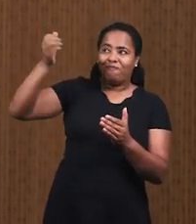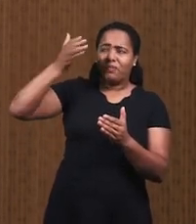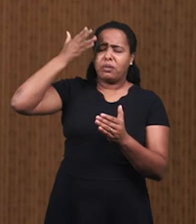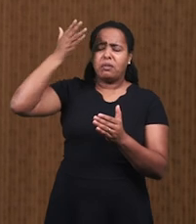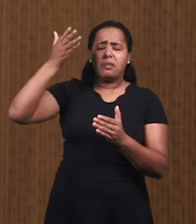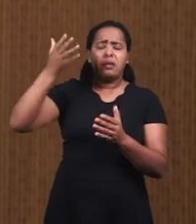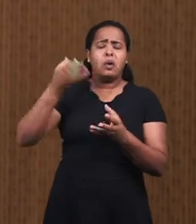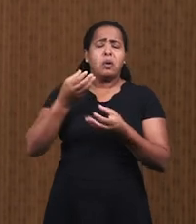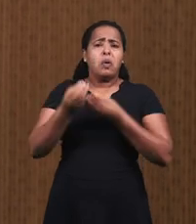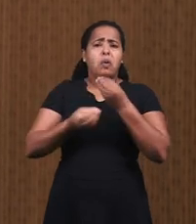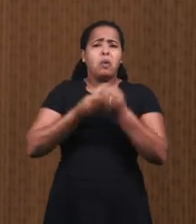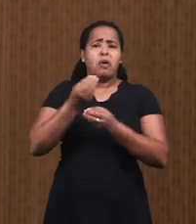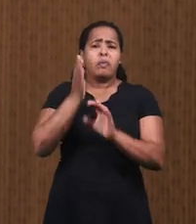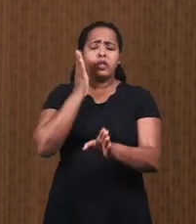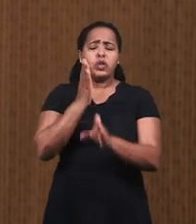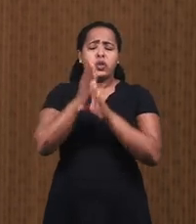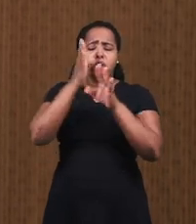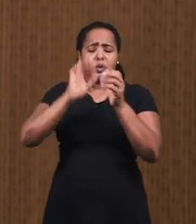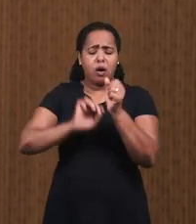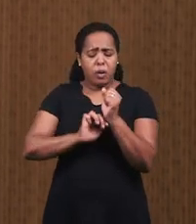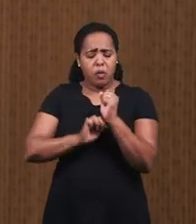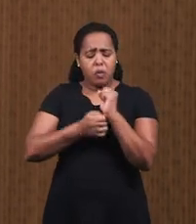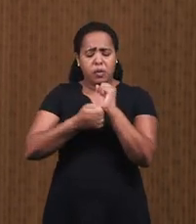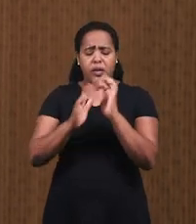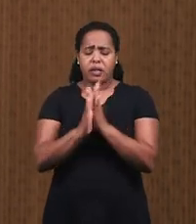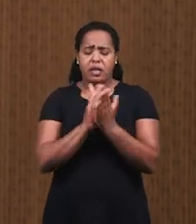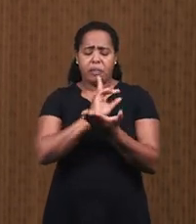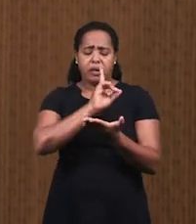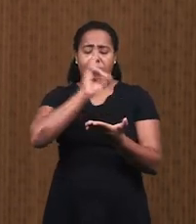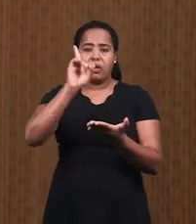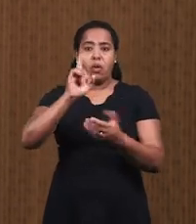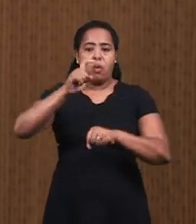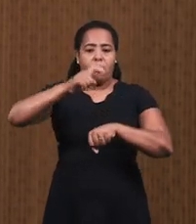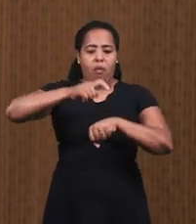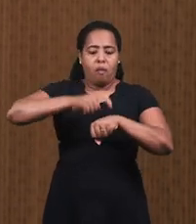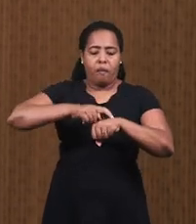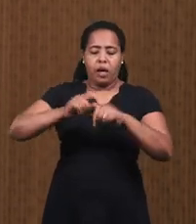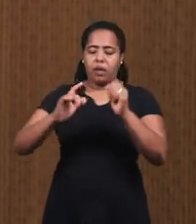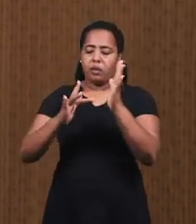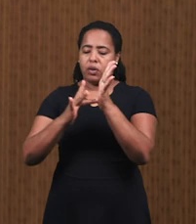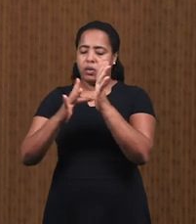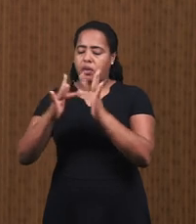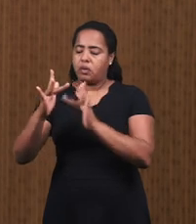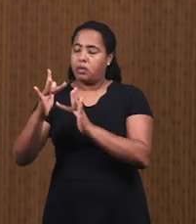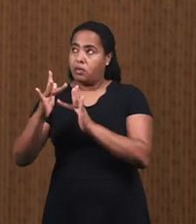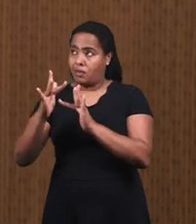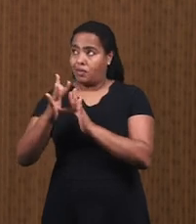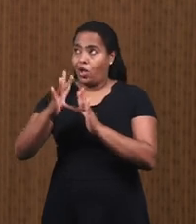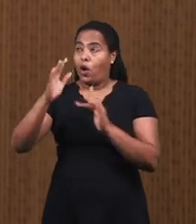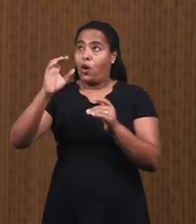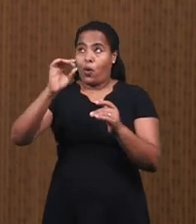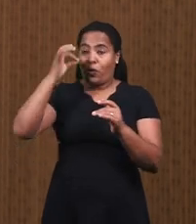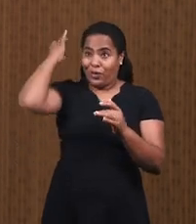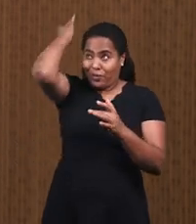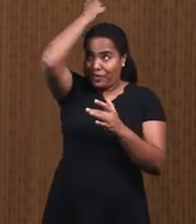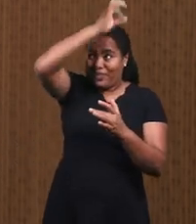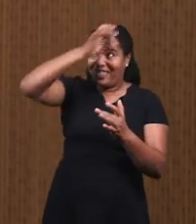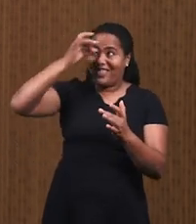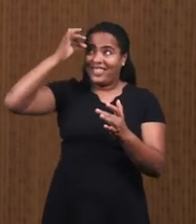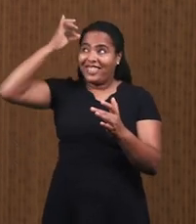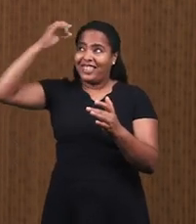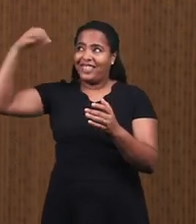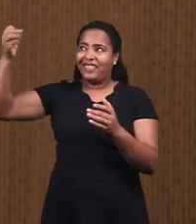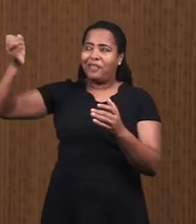оно богодухновенно. Но ты только можешь проникнуться в тайну слова «жизни», когда Дух Святой